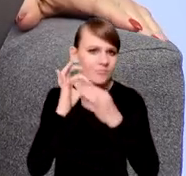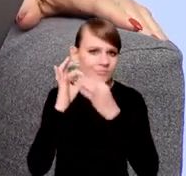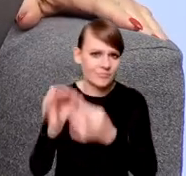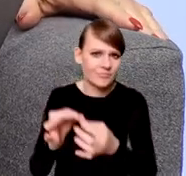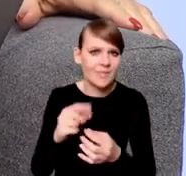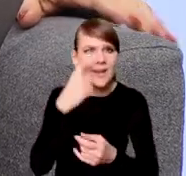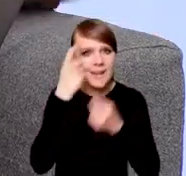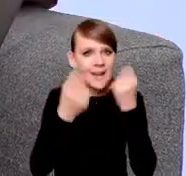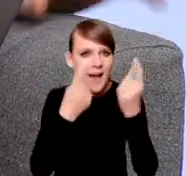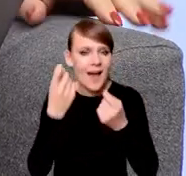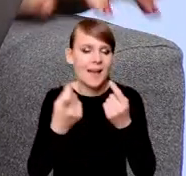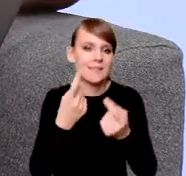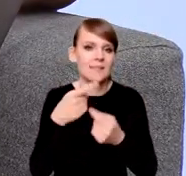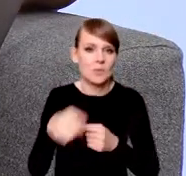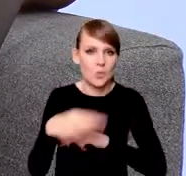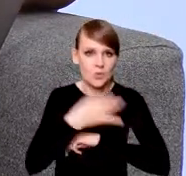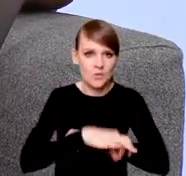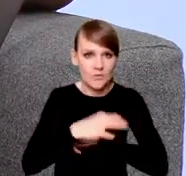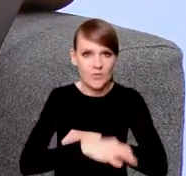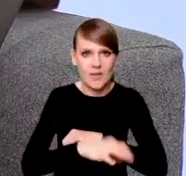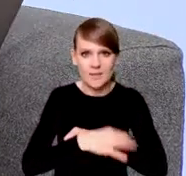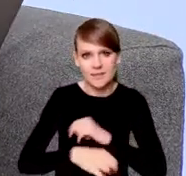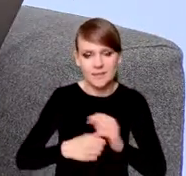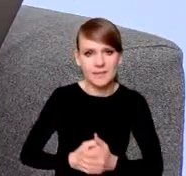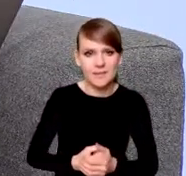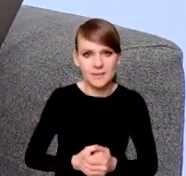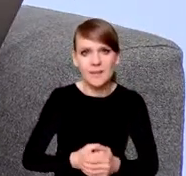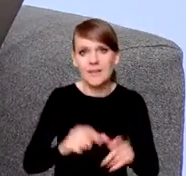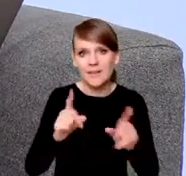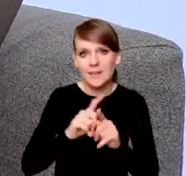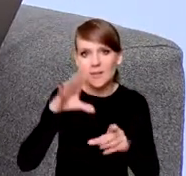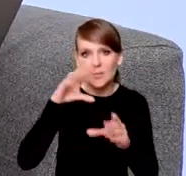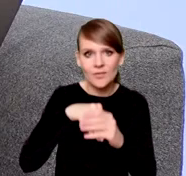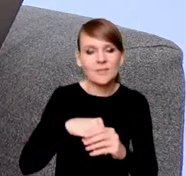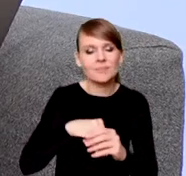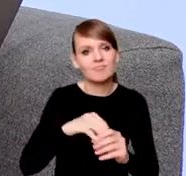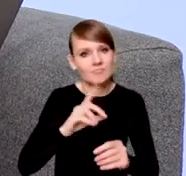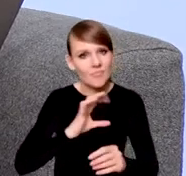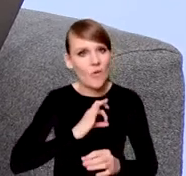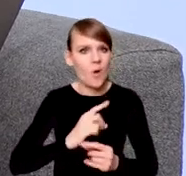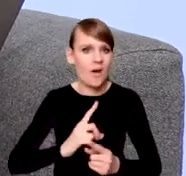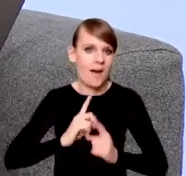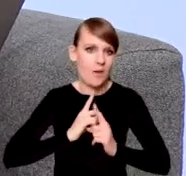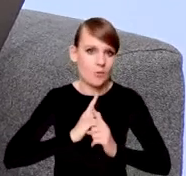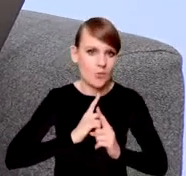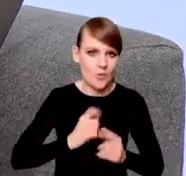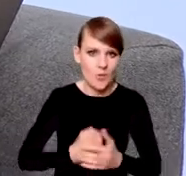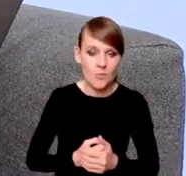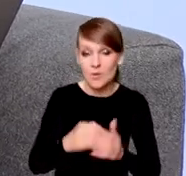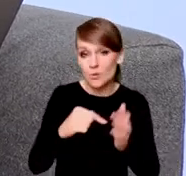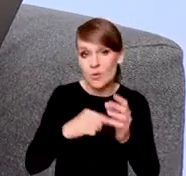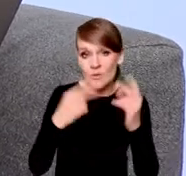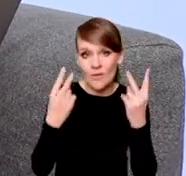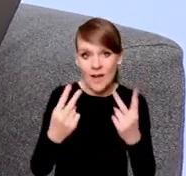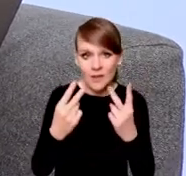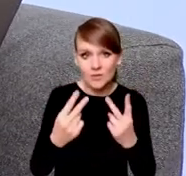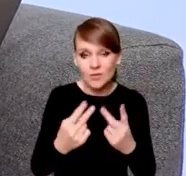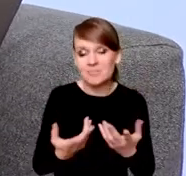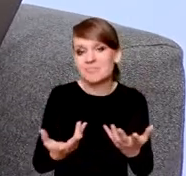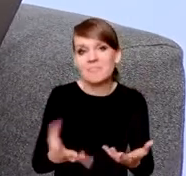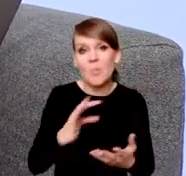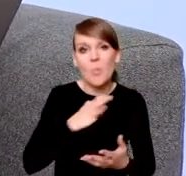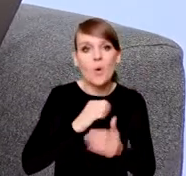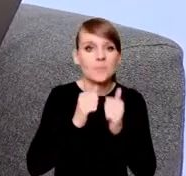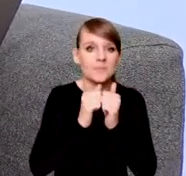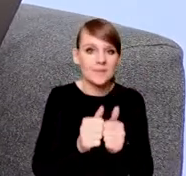kreacyjno-innowacyjnej uniwersytetu czy uczelni, w tym także autonomii. To jest niezwykle ważne, bo walka moim zdaniem nie idzie